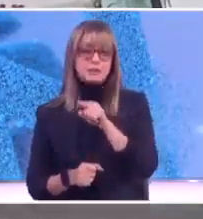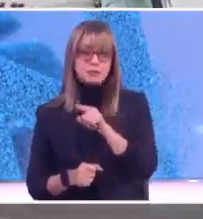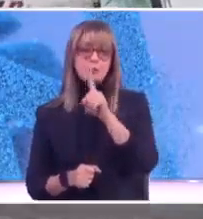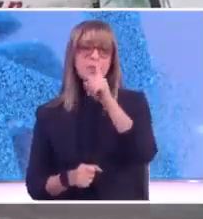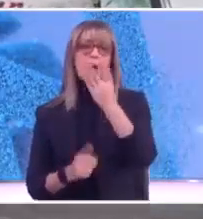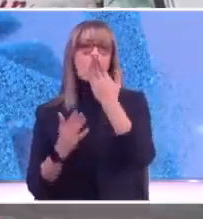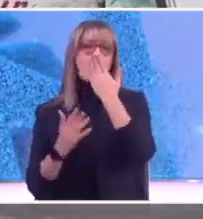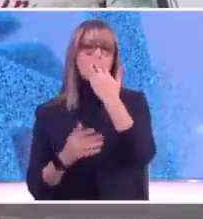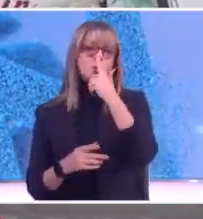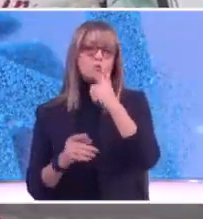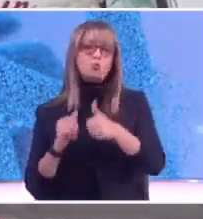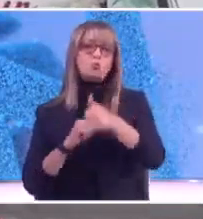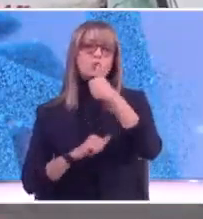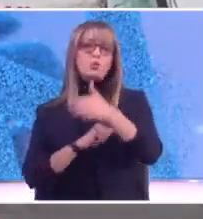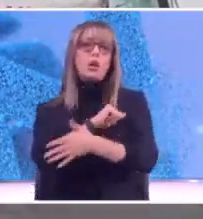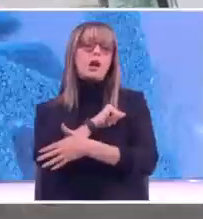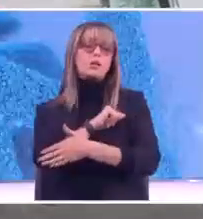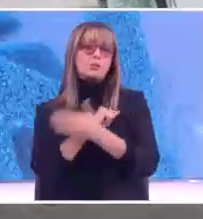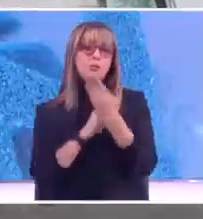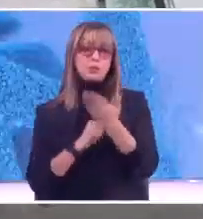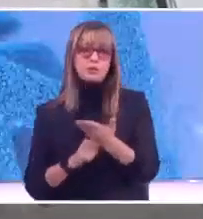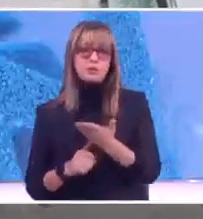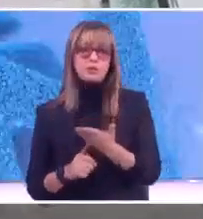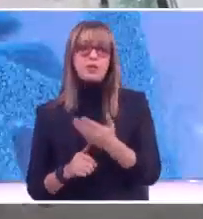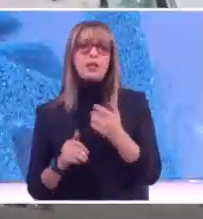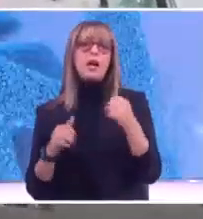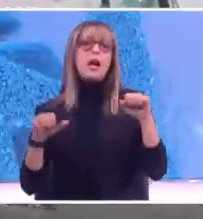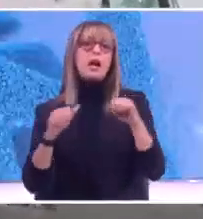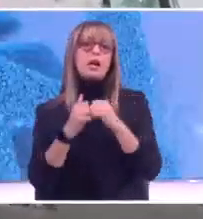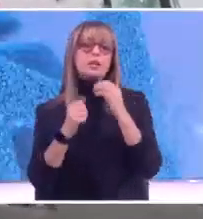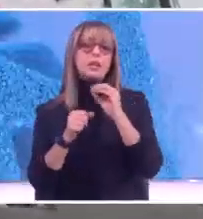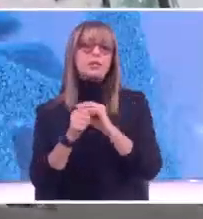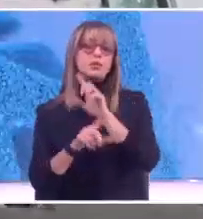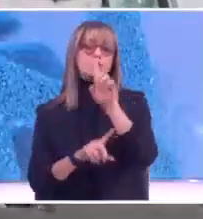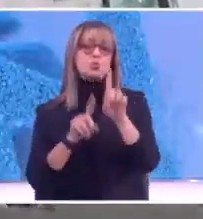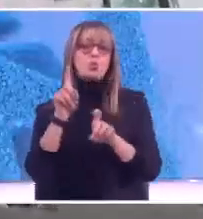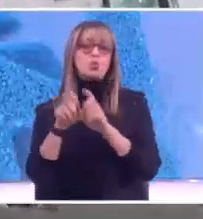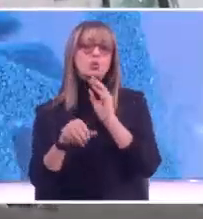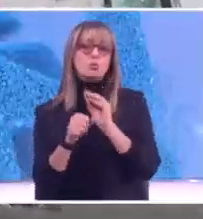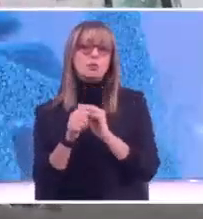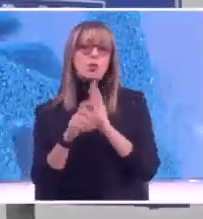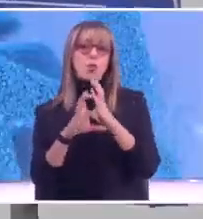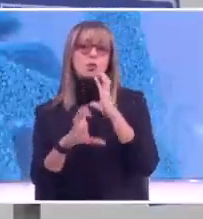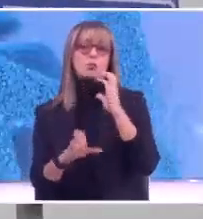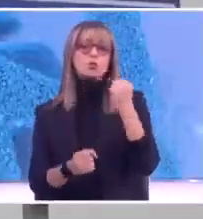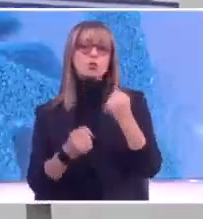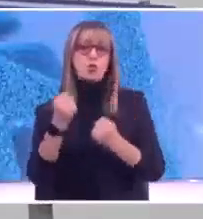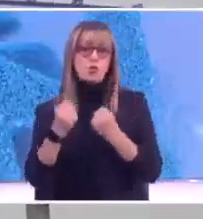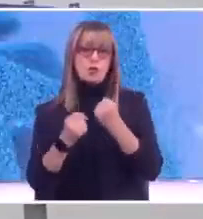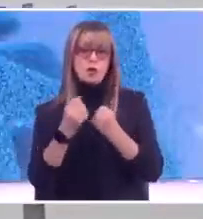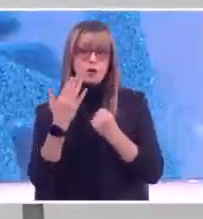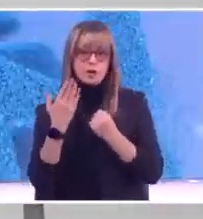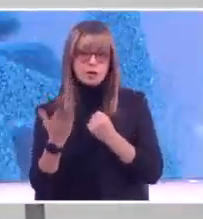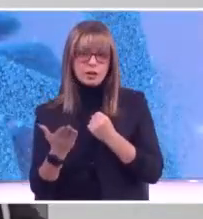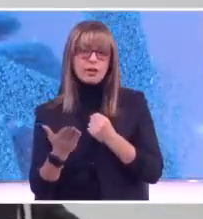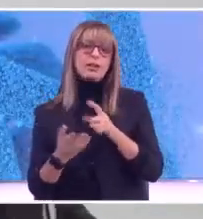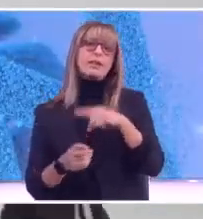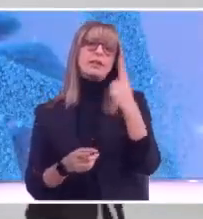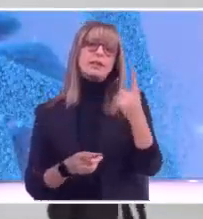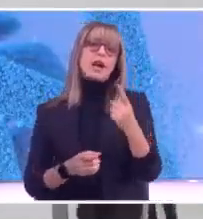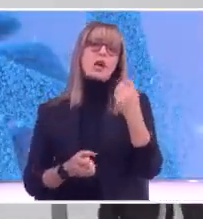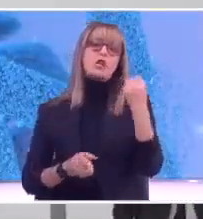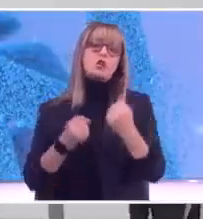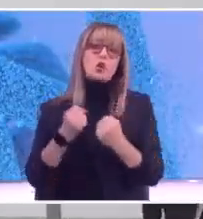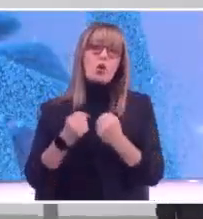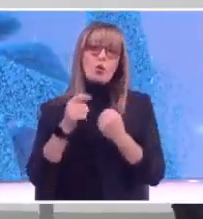bir okulda müdür yardımcısıydı. Kazayla ilgili soruşturma kapsamında otobüs şoförleri Bezat Yıldız'la Mehmet